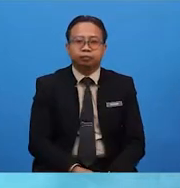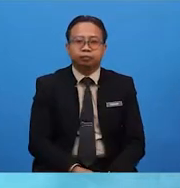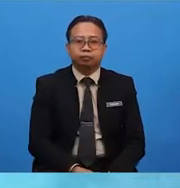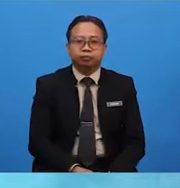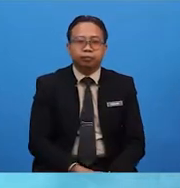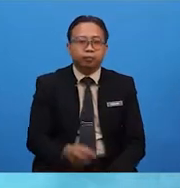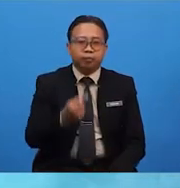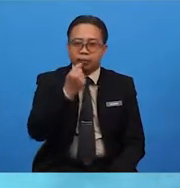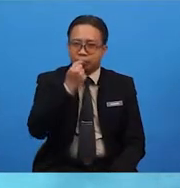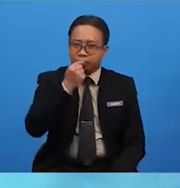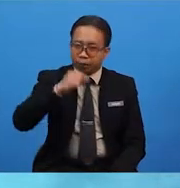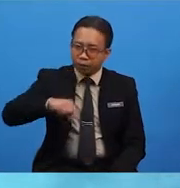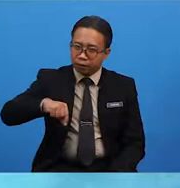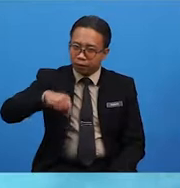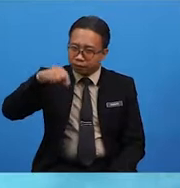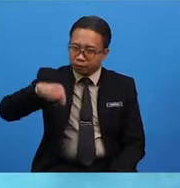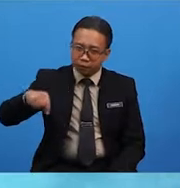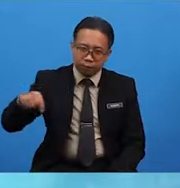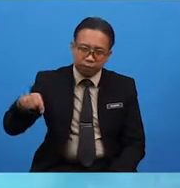spenden markopen